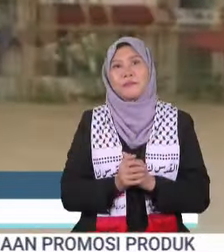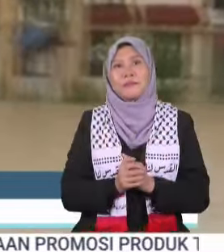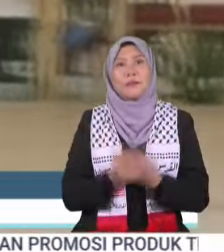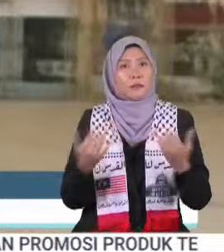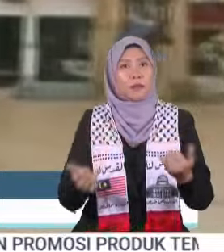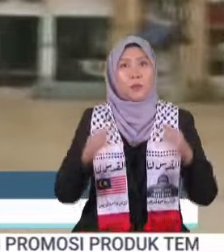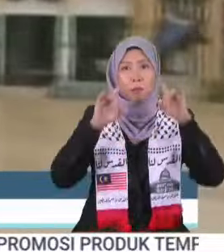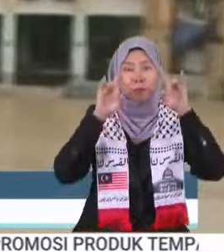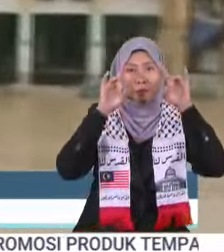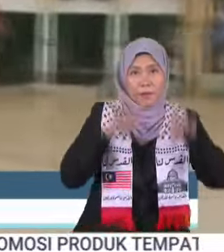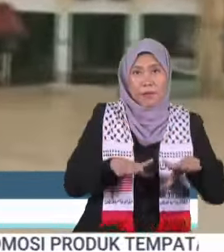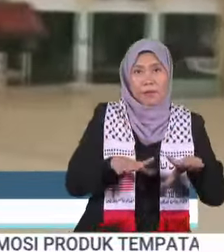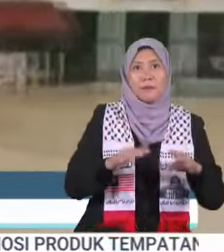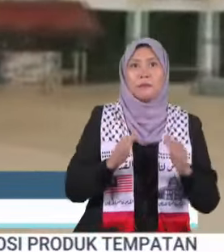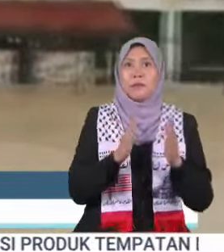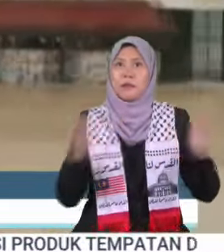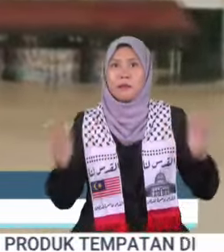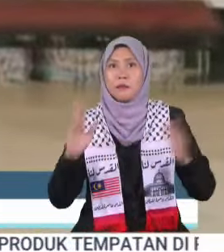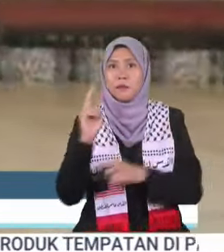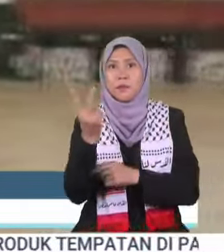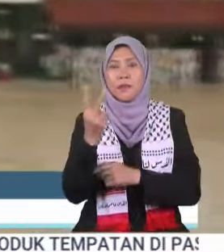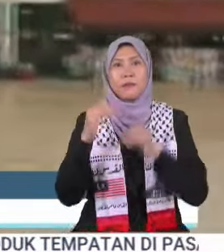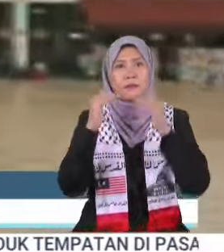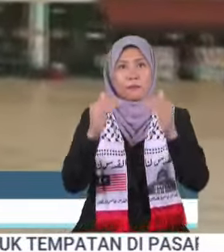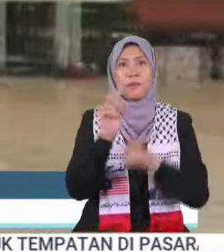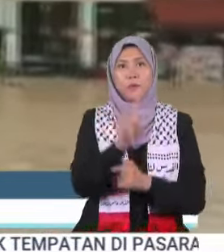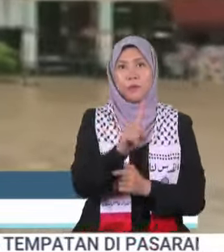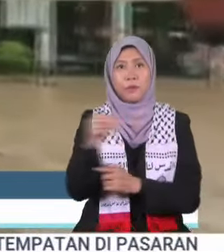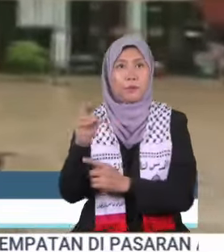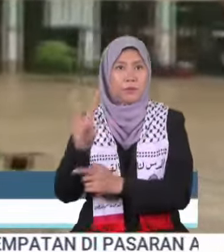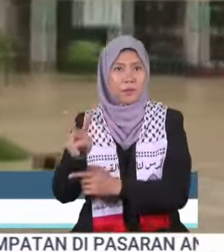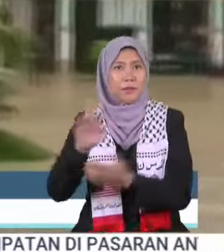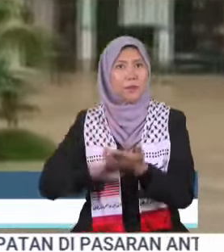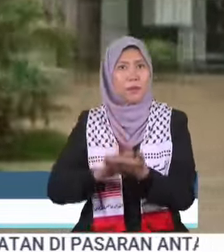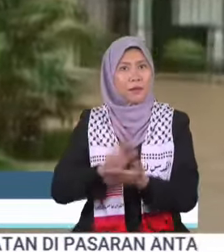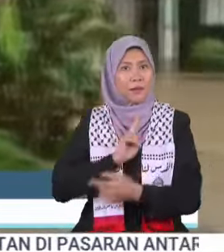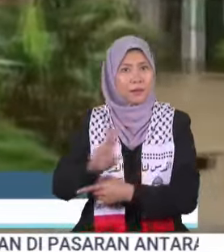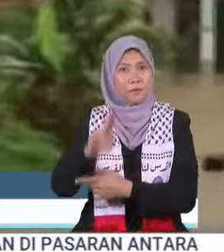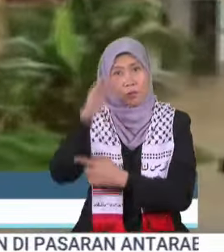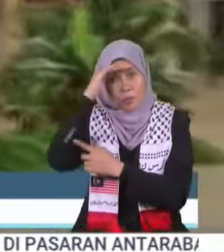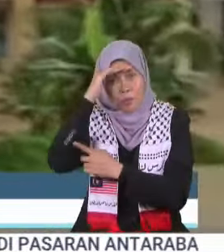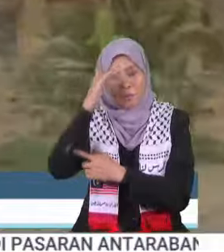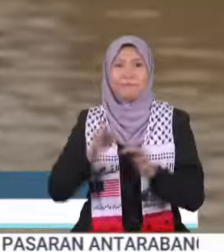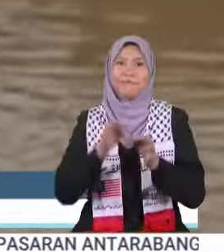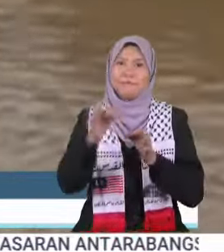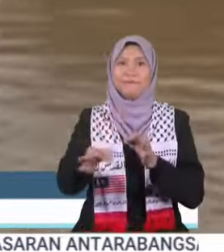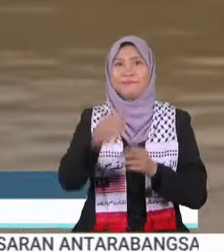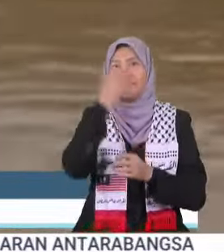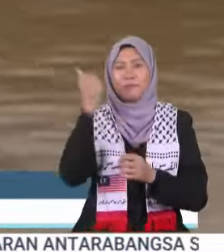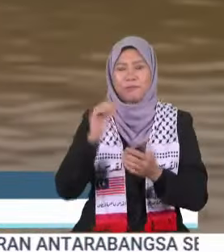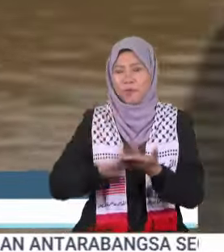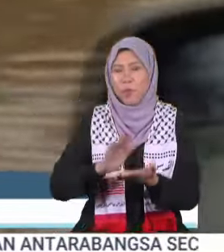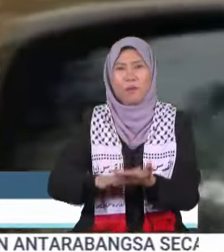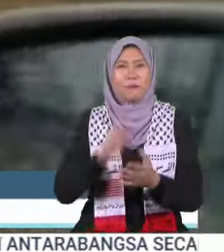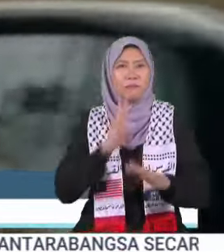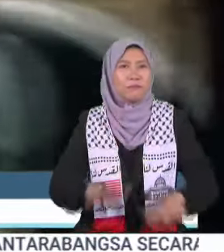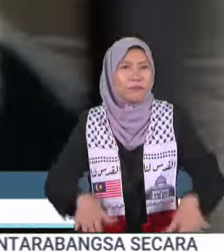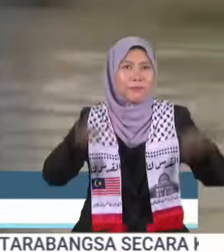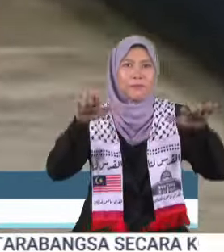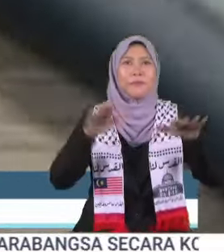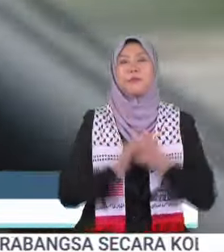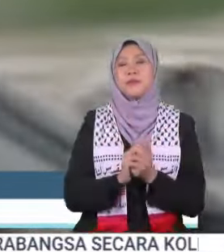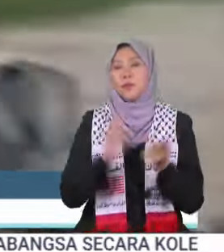penggal kedua bagi tahap satu dan dua sekolah agama kerajaan Negeri Johor ditangguhkan bagi sekolah terjejas banjir atau